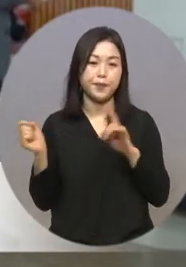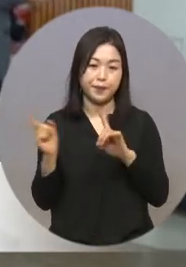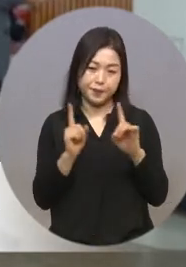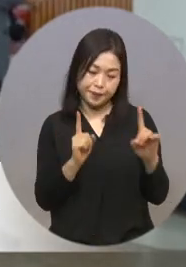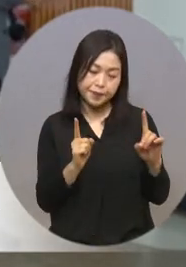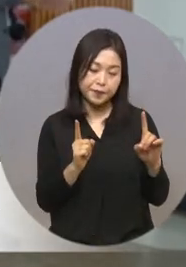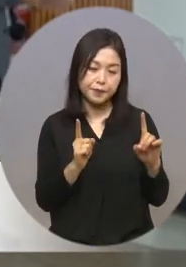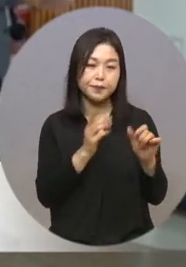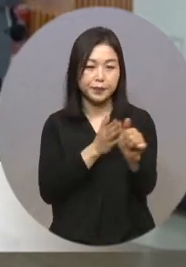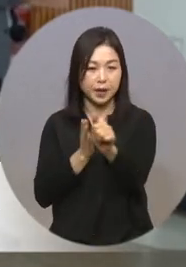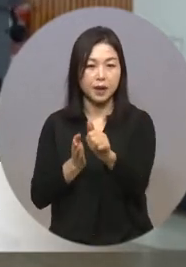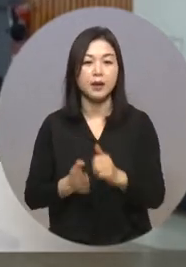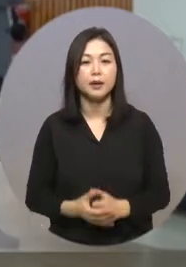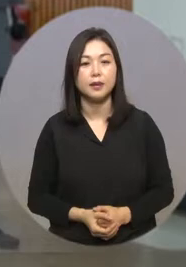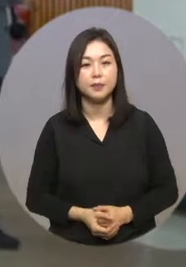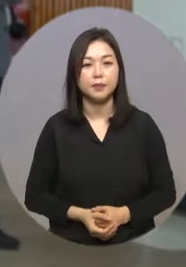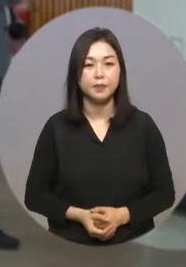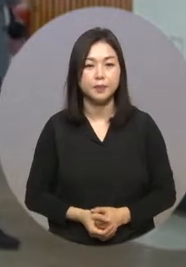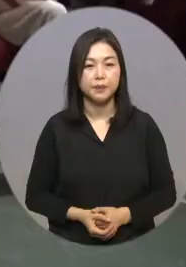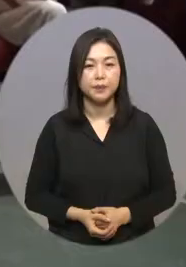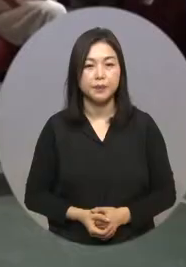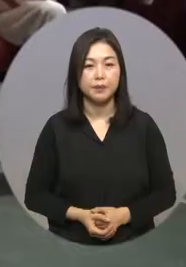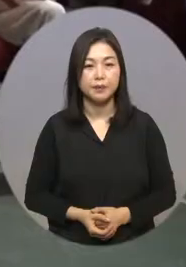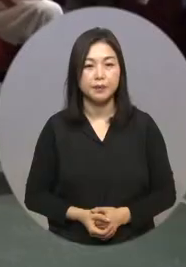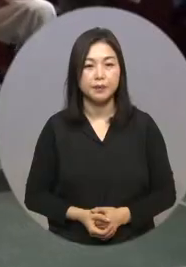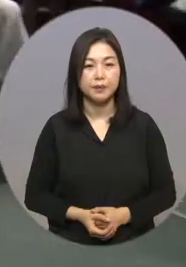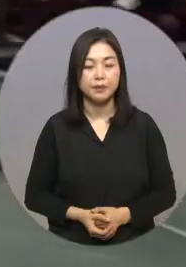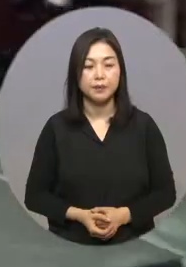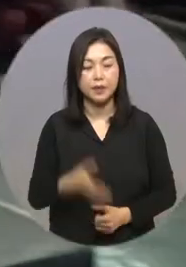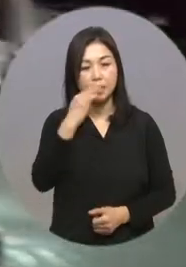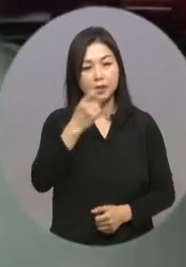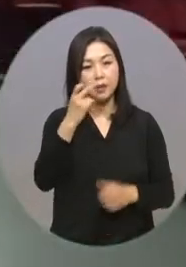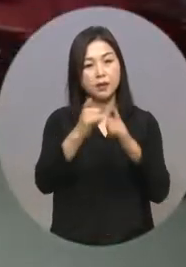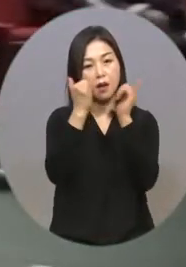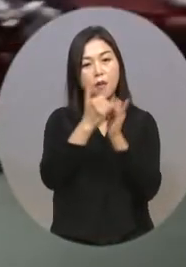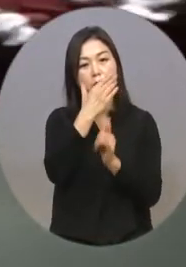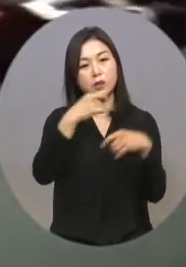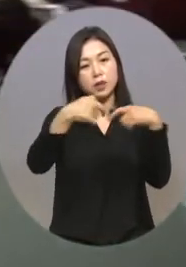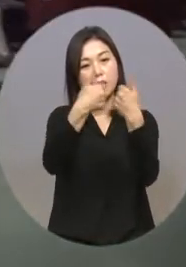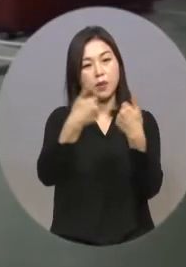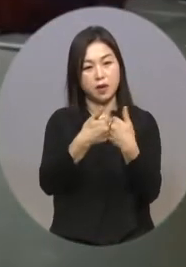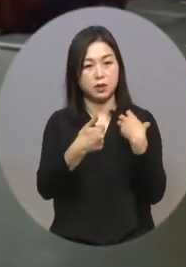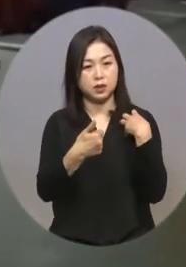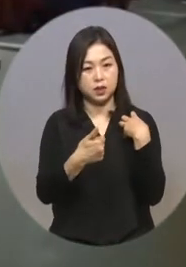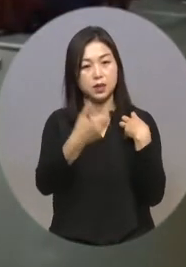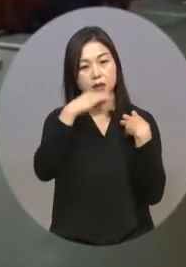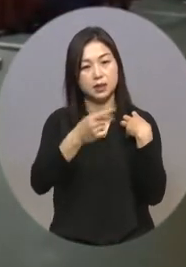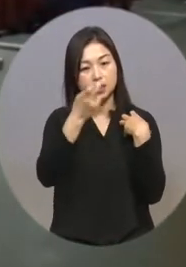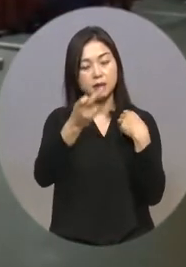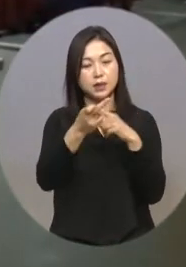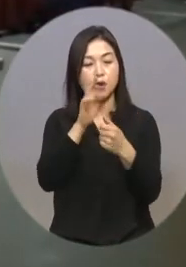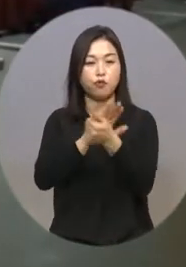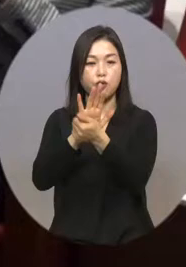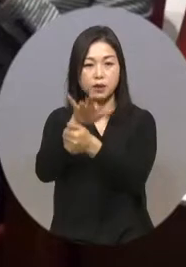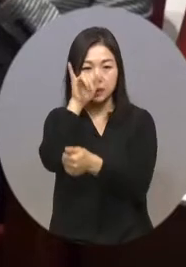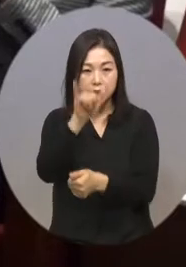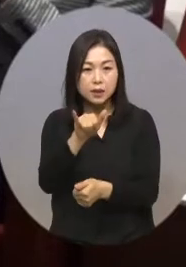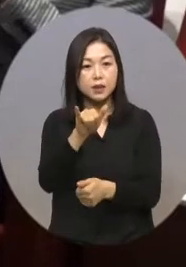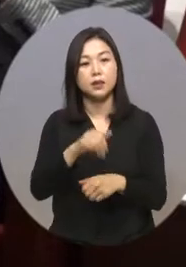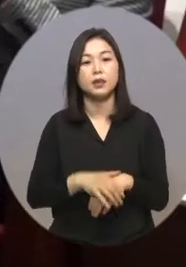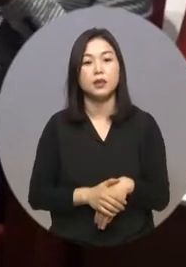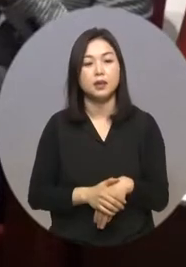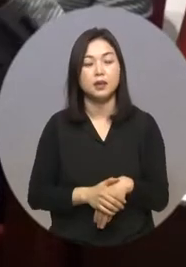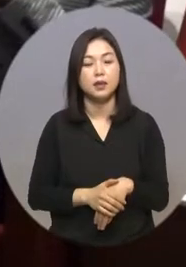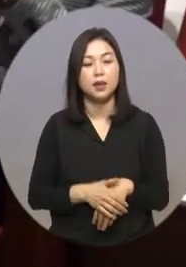진작 되었으면 좋겠습니다 익산시 사회복지 후 b1 가 주관하고 익산시가 후원하는 이번 행사는